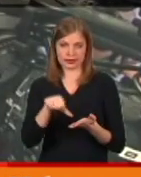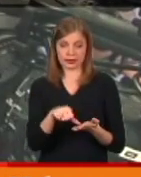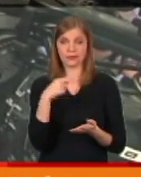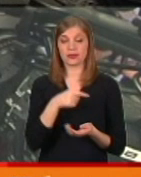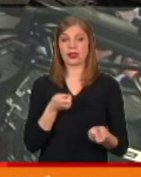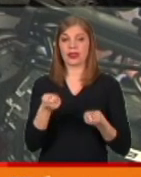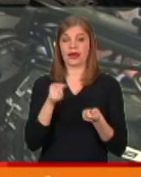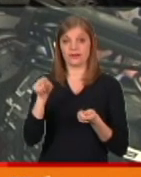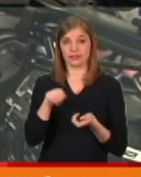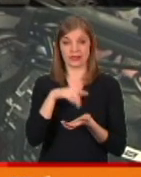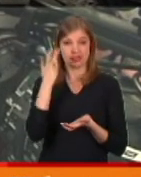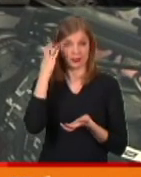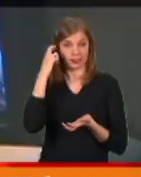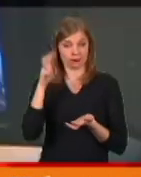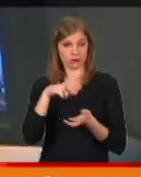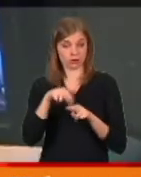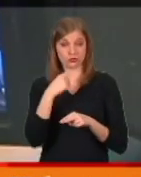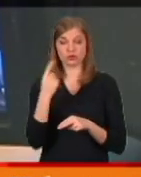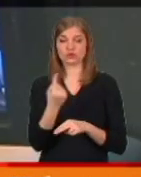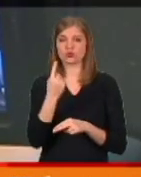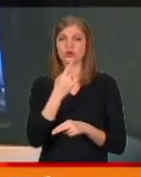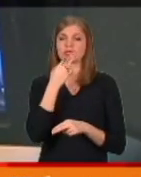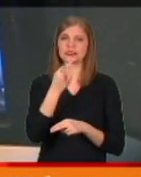Керівник столичної поліції також зазначив, жодних